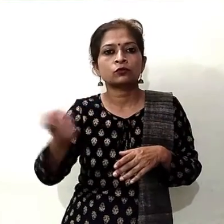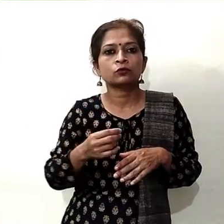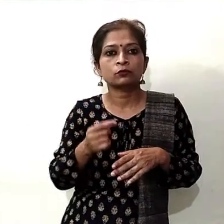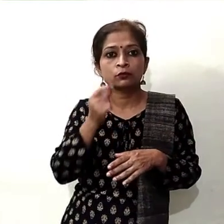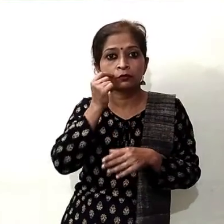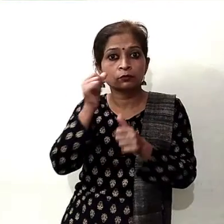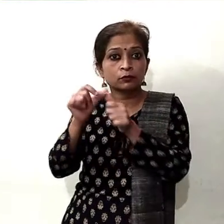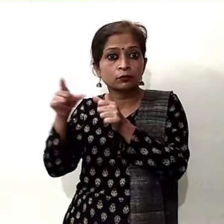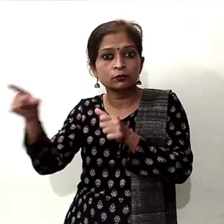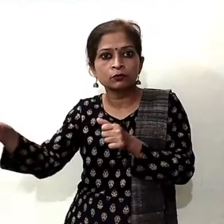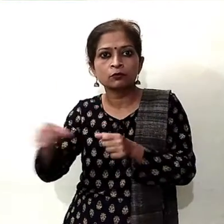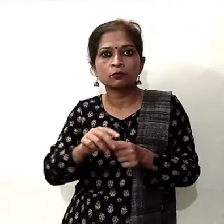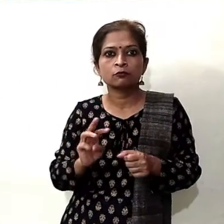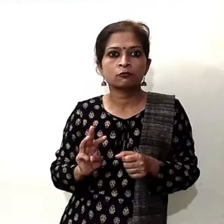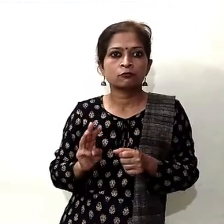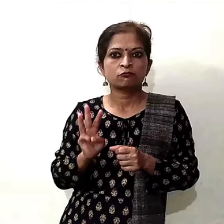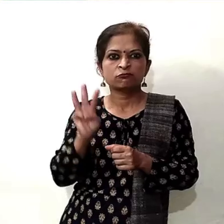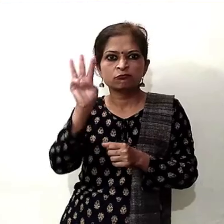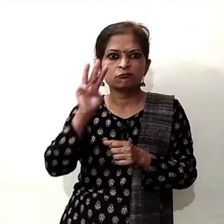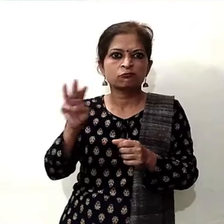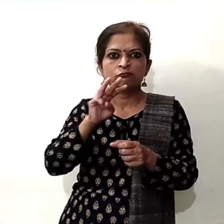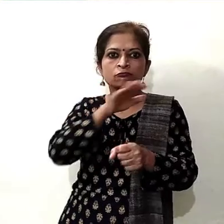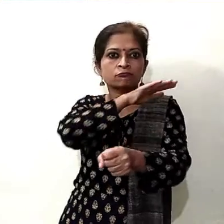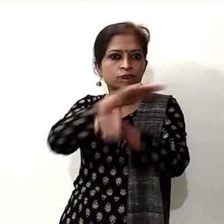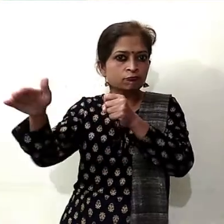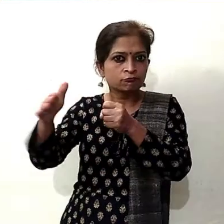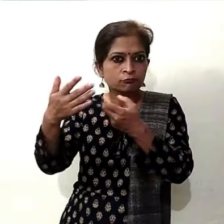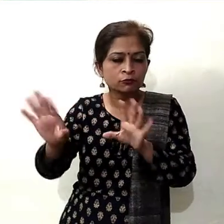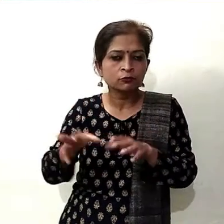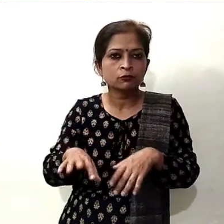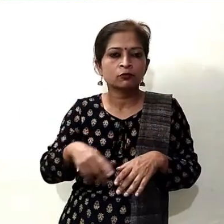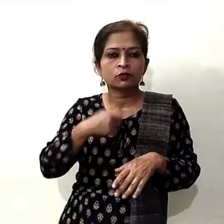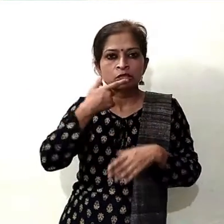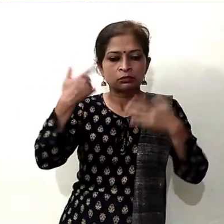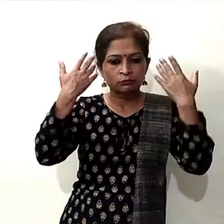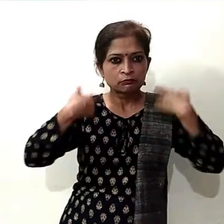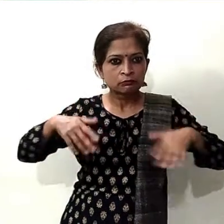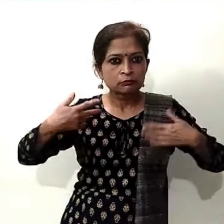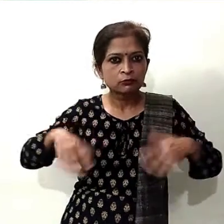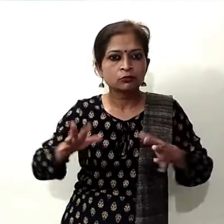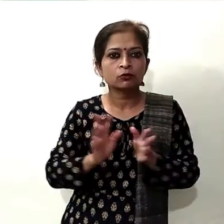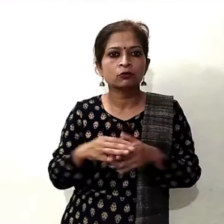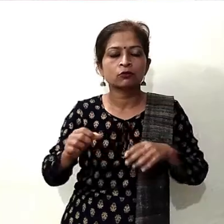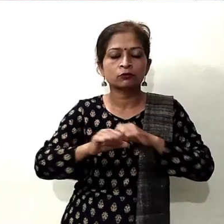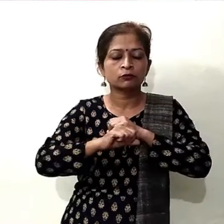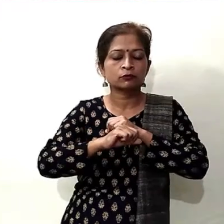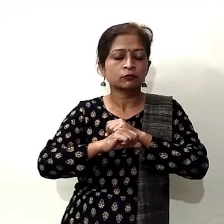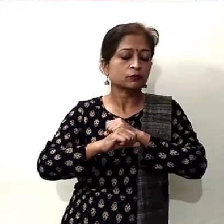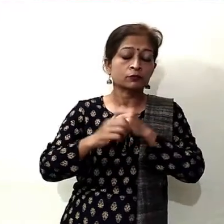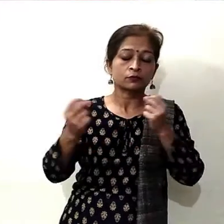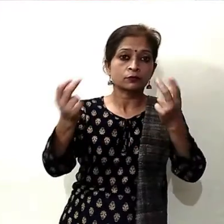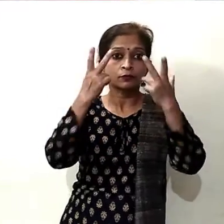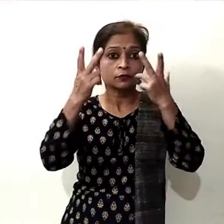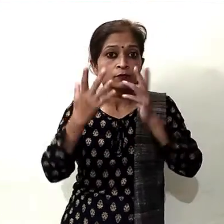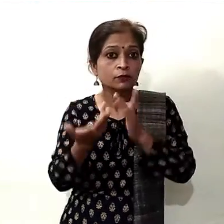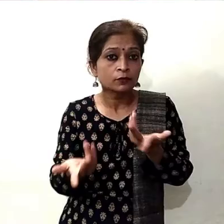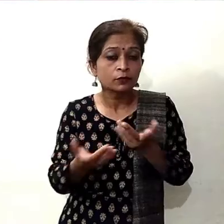ऊपर, और जितना भी खून था उसका बह गया, होश वापस आ गया, वापस